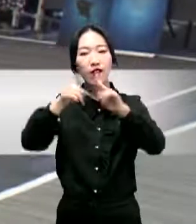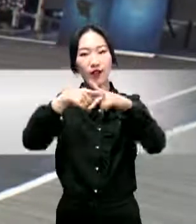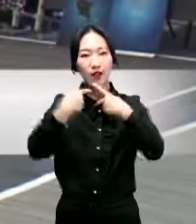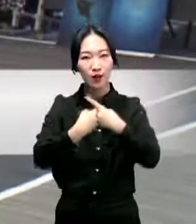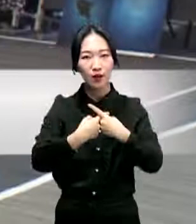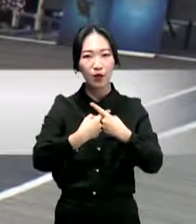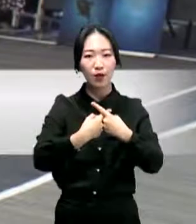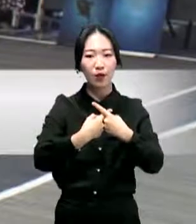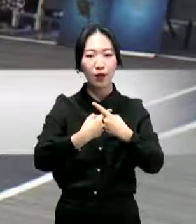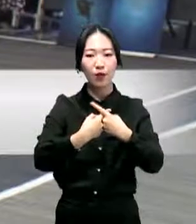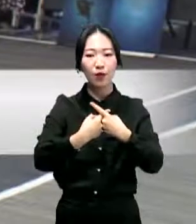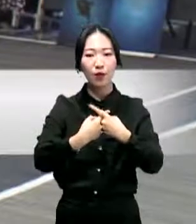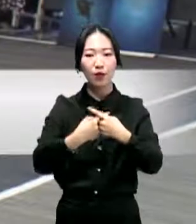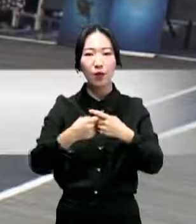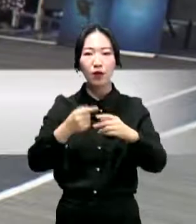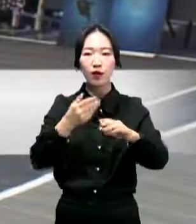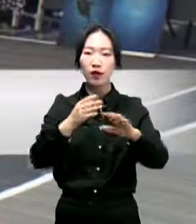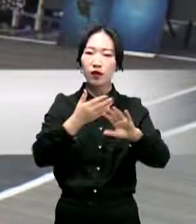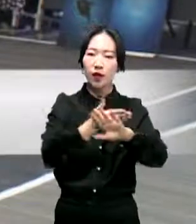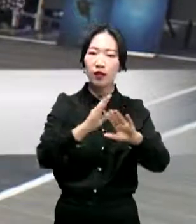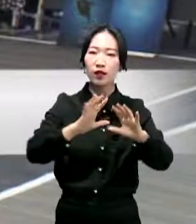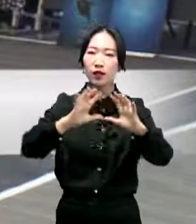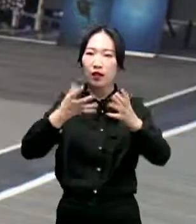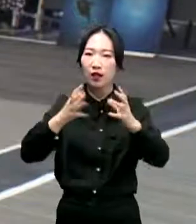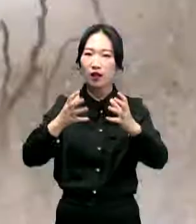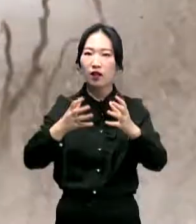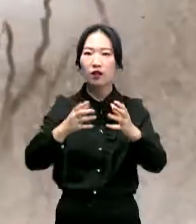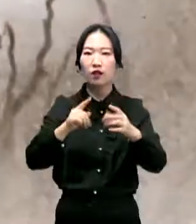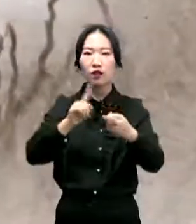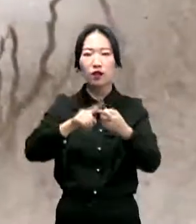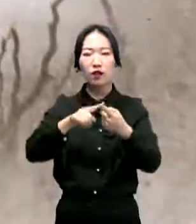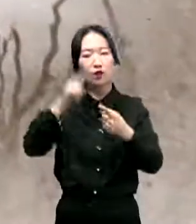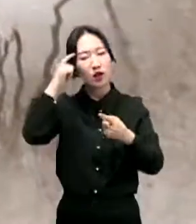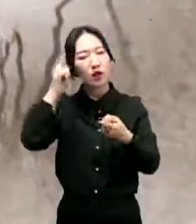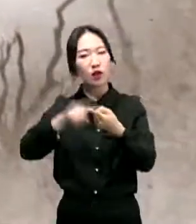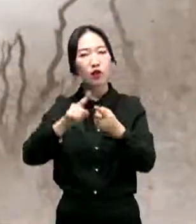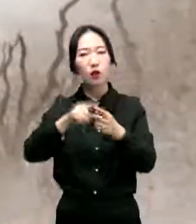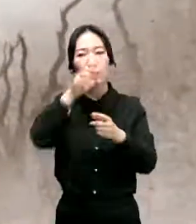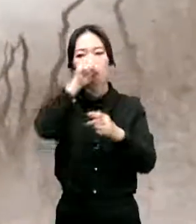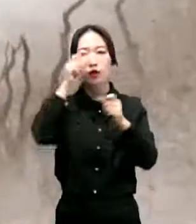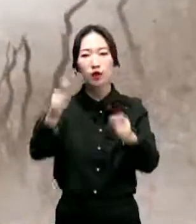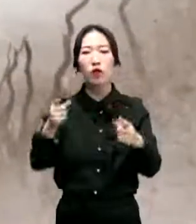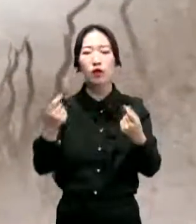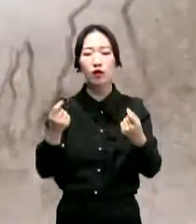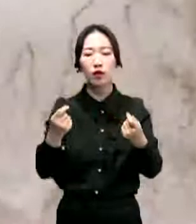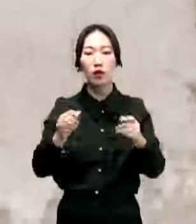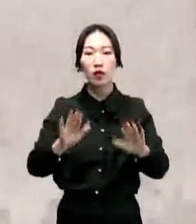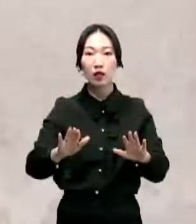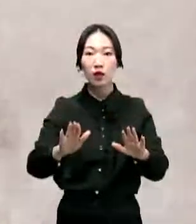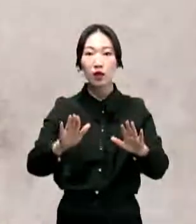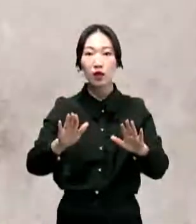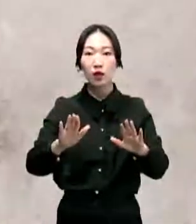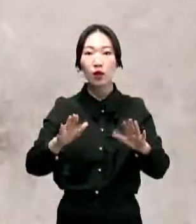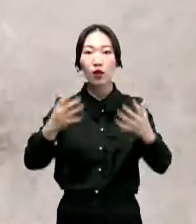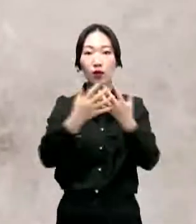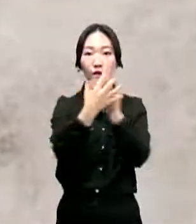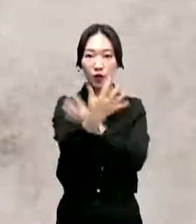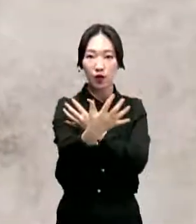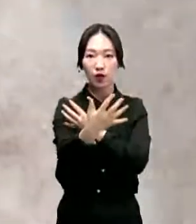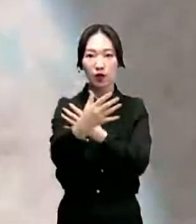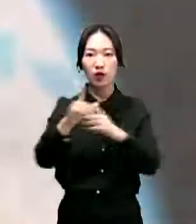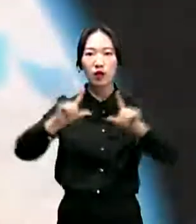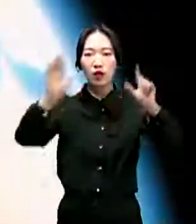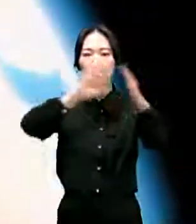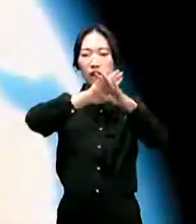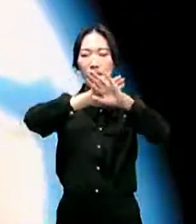국가의 이해관계를 따지는 데 도움이 될 거라고 생각을 하고 있습니다. 이번 모의 총회는 전 세계 학생들이 기후변화에 대한 생각을